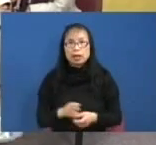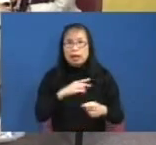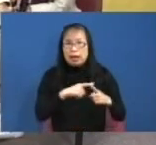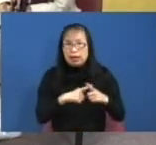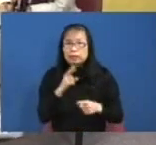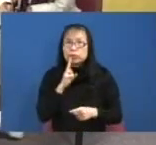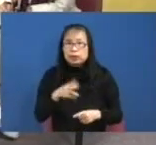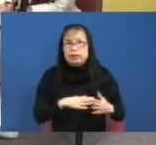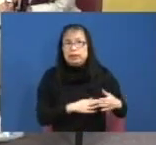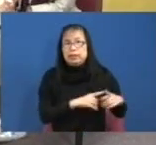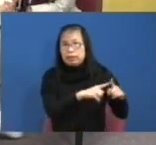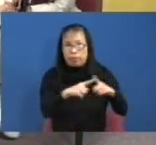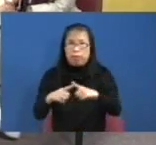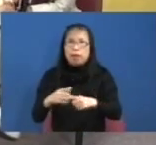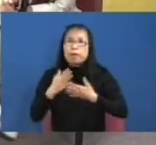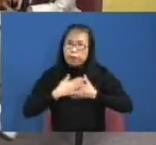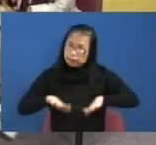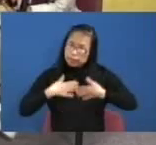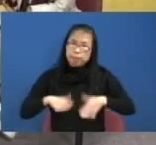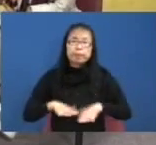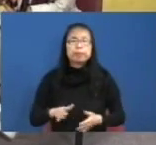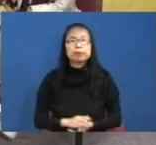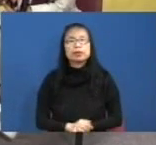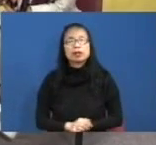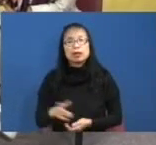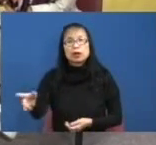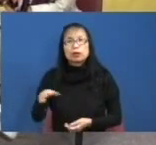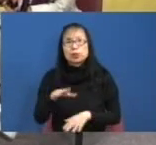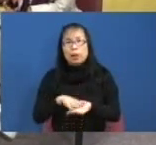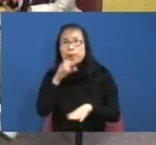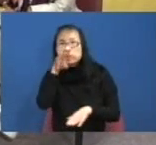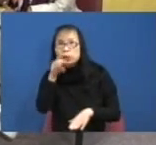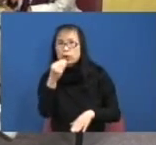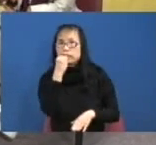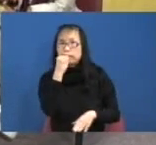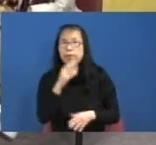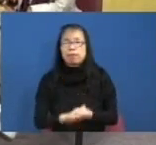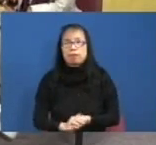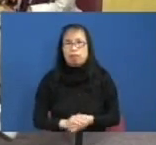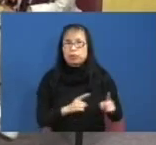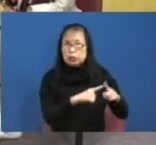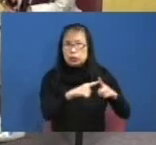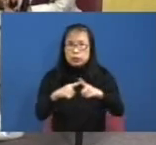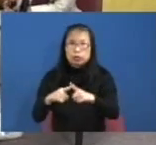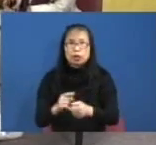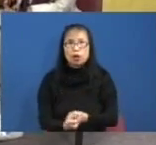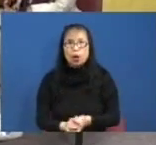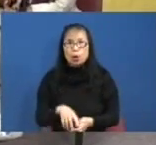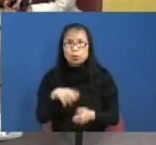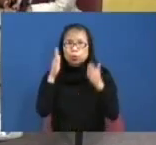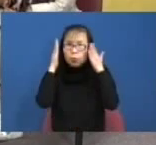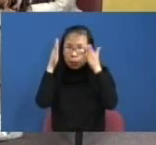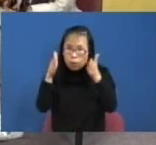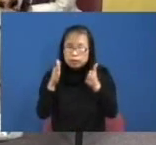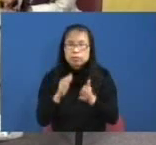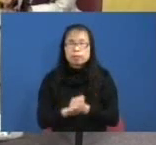即係安心。 但係黃會長，我就聽到即係嗱，其實你哋頭先特別講食物咧，咁我哋市民即係最關注一樣嘢。